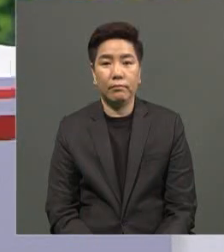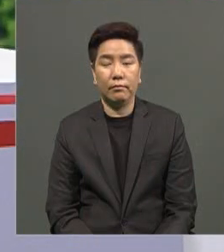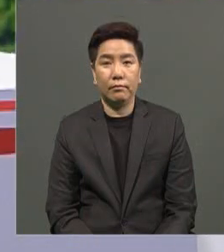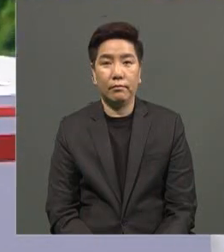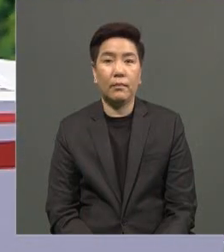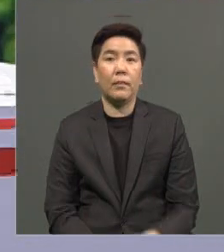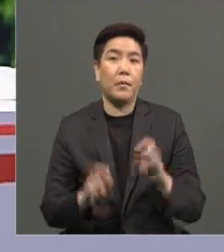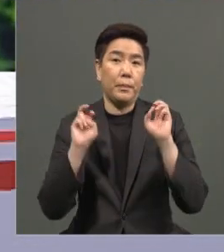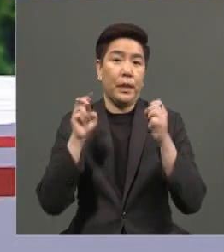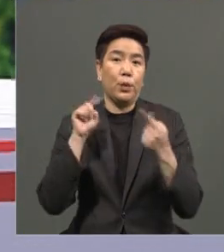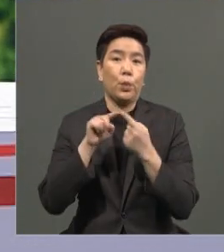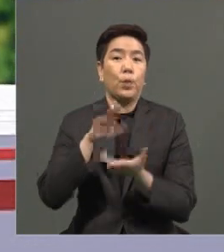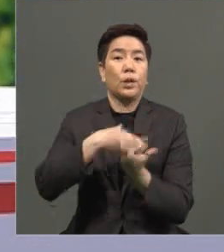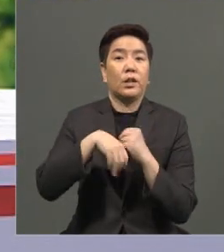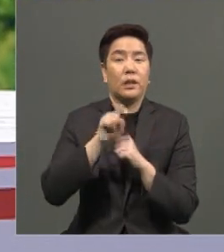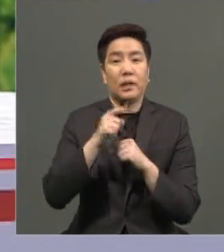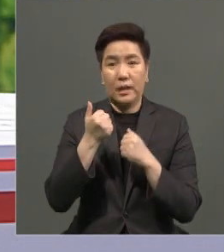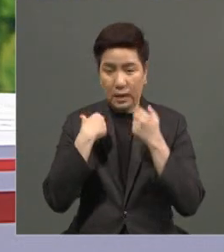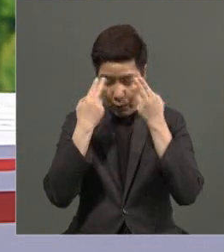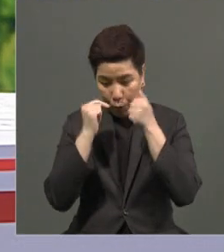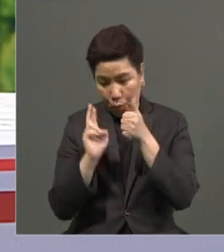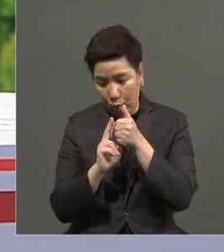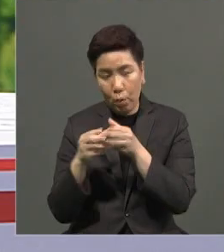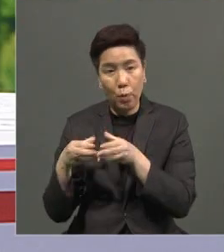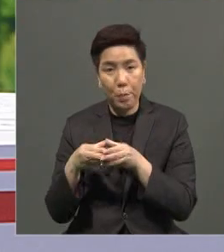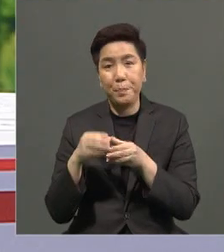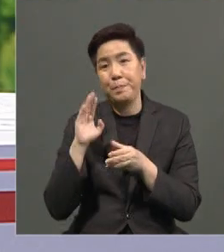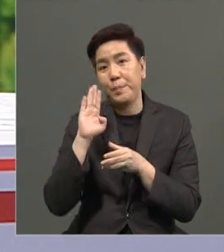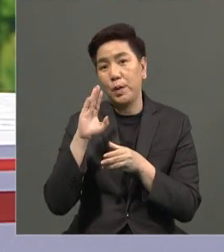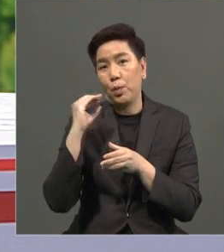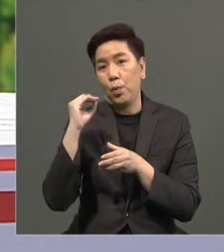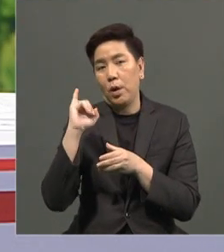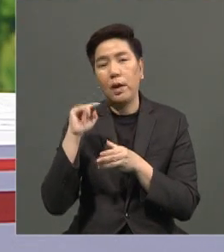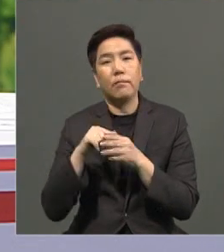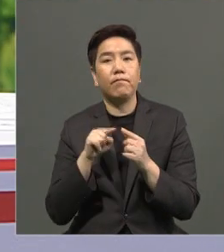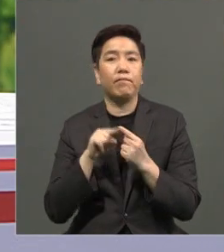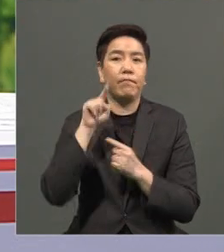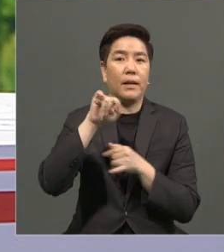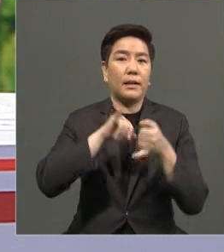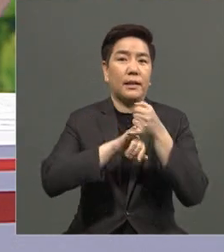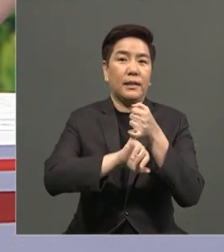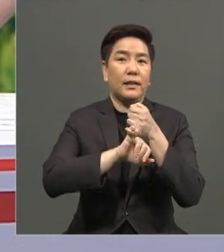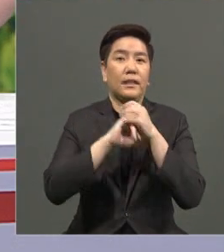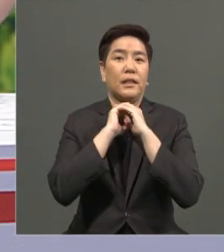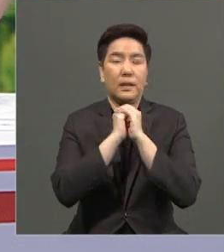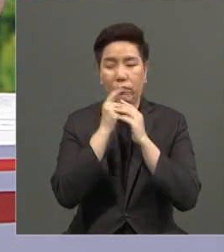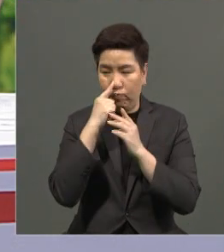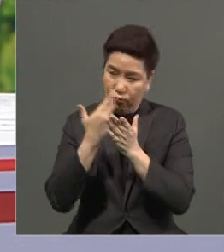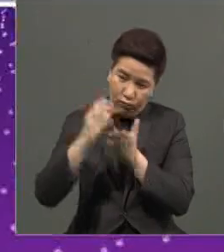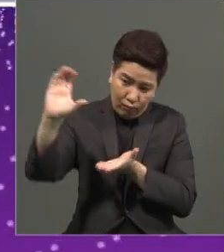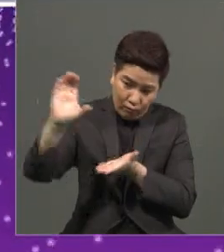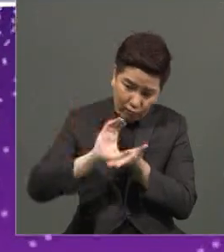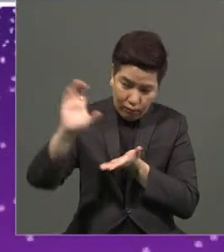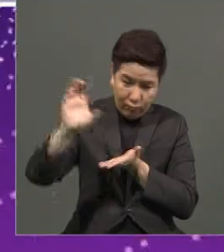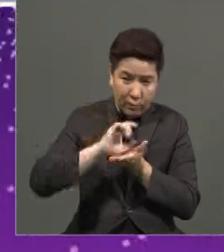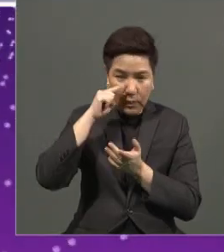ประเด็นเศรษฐกิจนะครับรองนายกรัฐมนตรีก็นำทีม boiนะครับเยือนมหานครเซียงไฮเพื่อเร่งดึงดูดการลงทุนและ